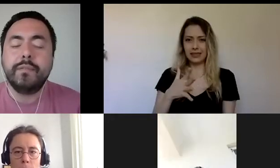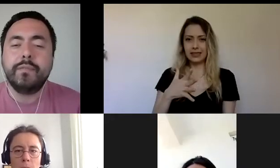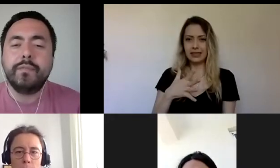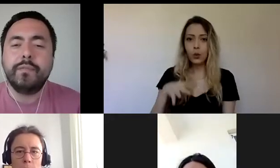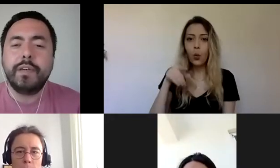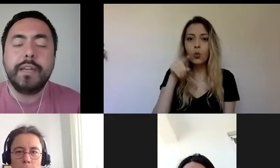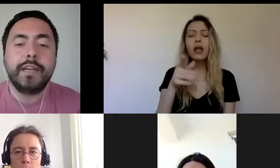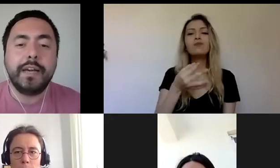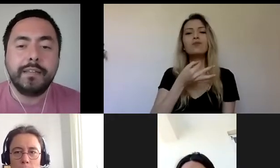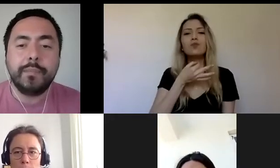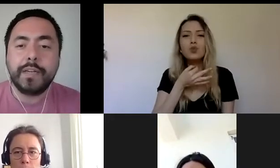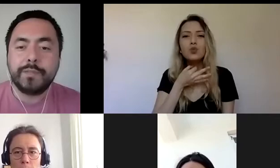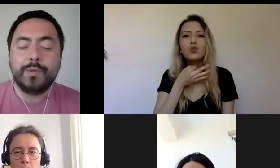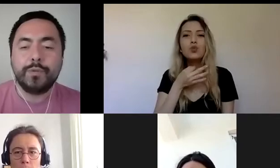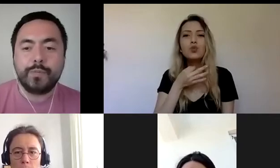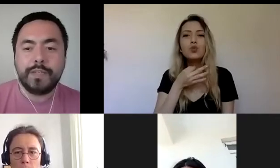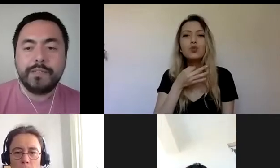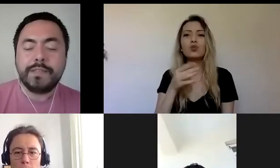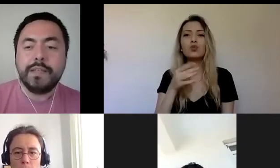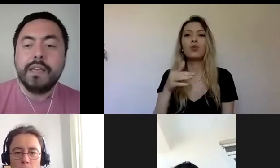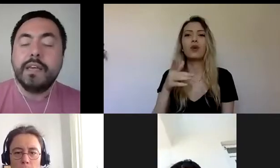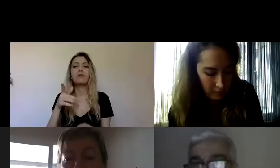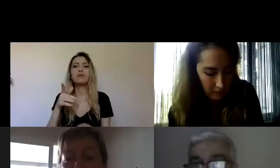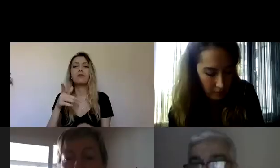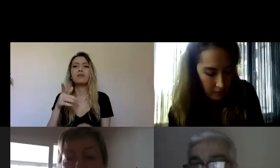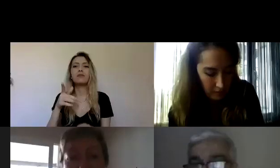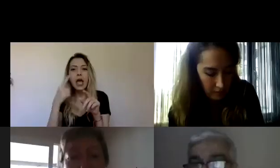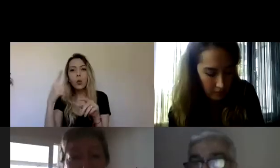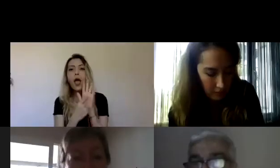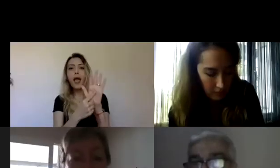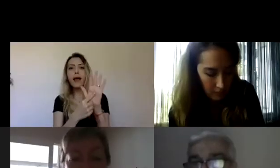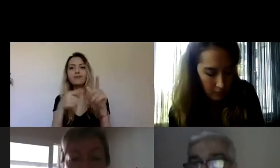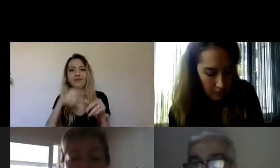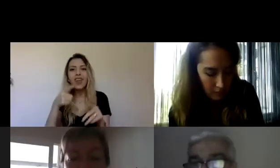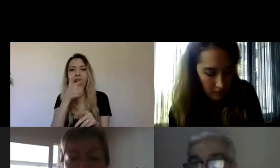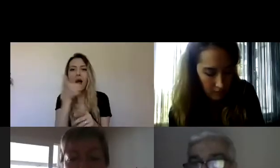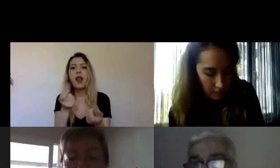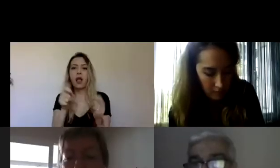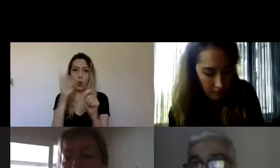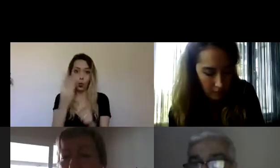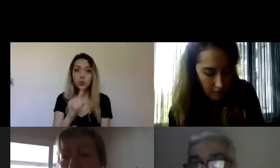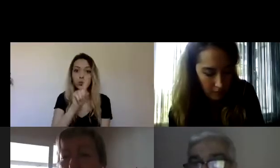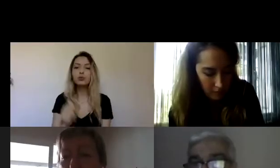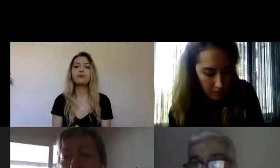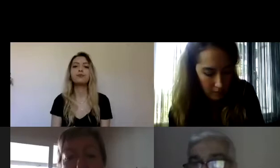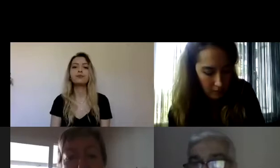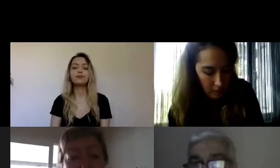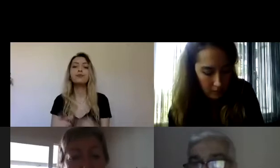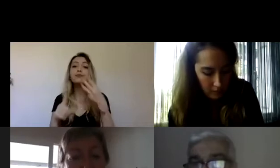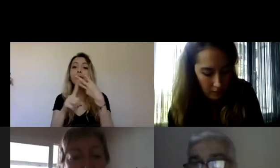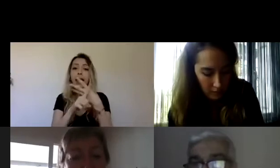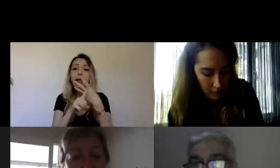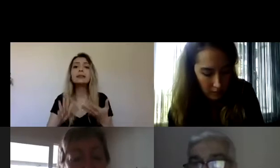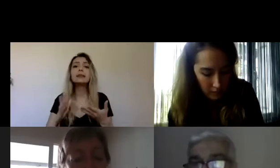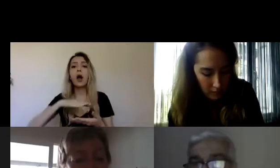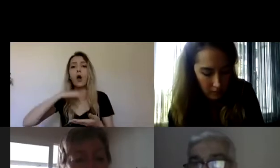ekranınızdaki kamera kaydını kapatmayı unutmayınız. Etkiniz AB programının webinarları ve